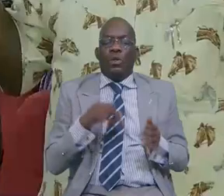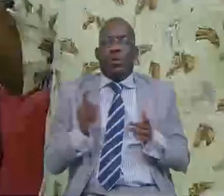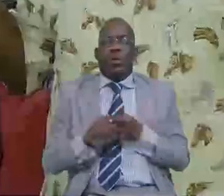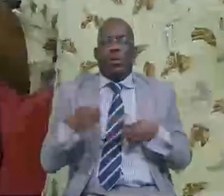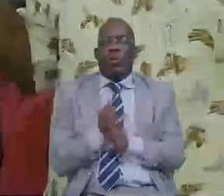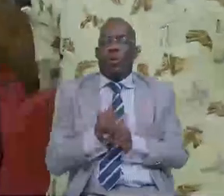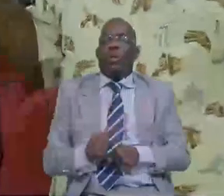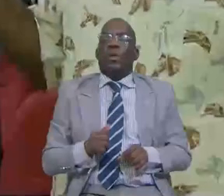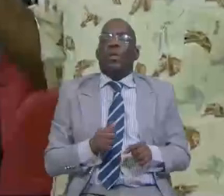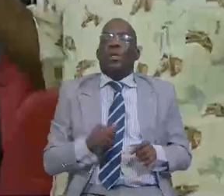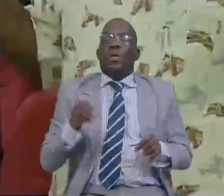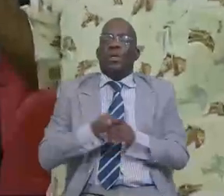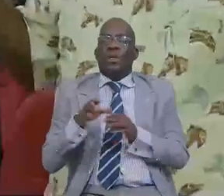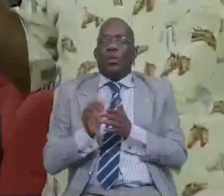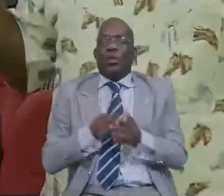de Jésus.